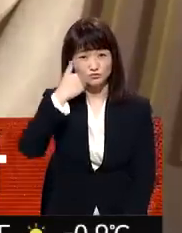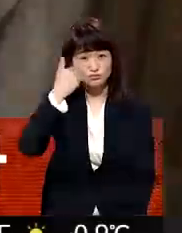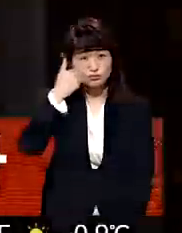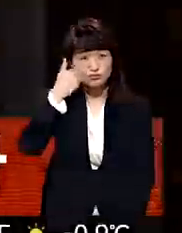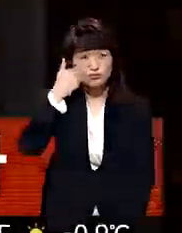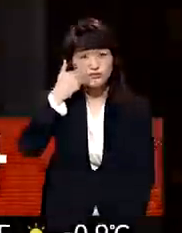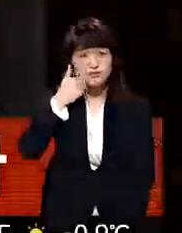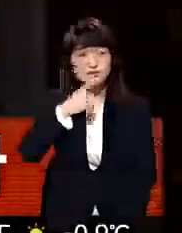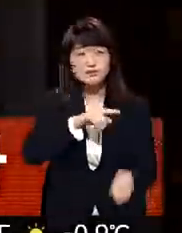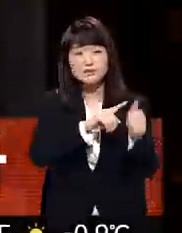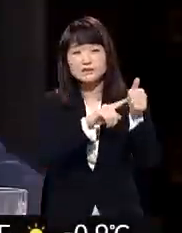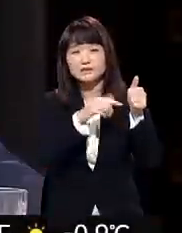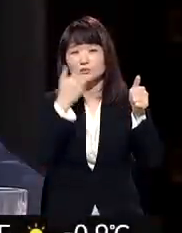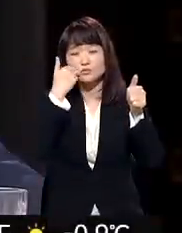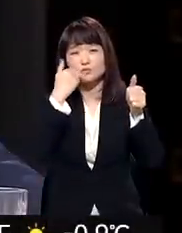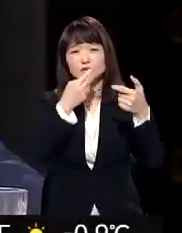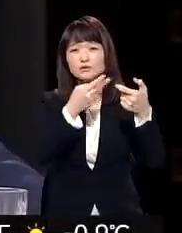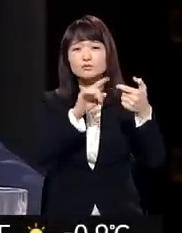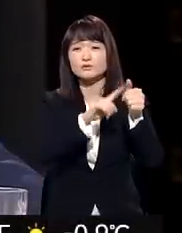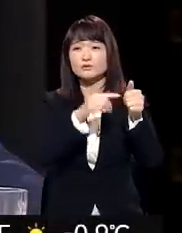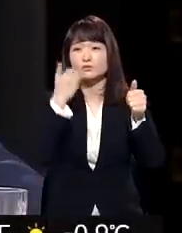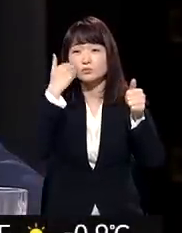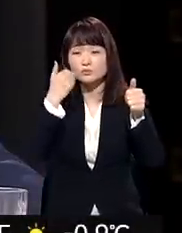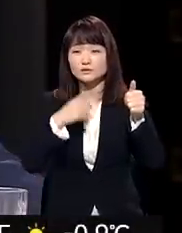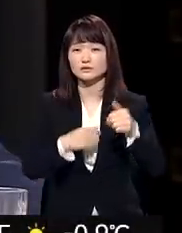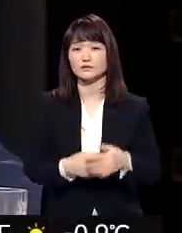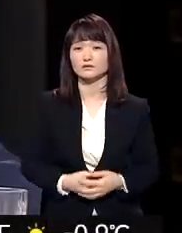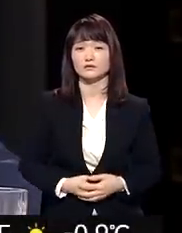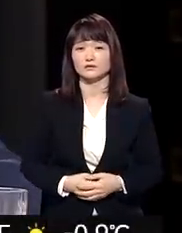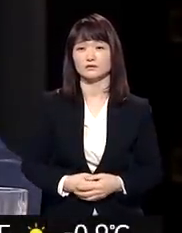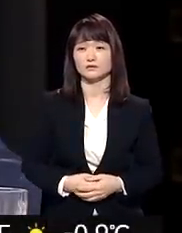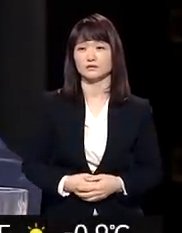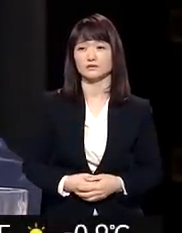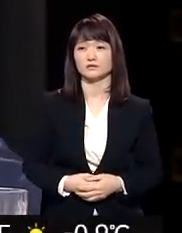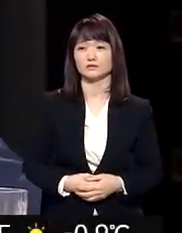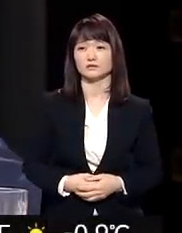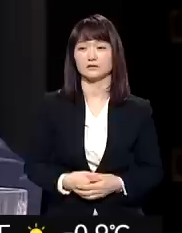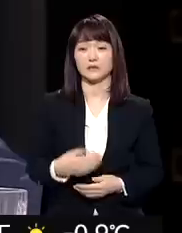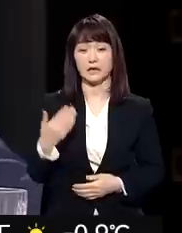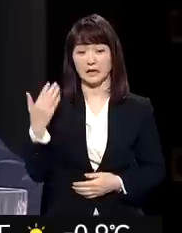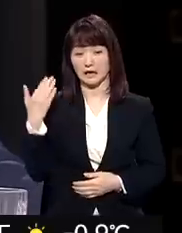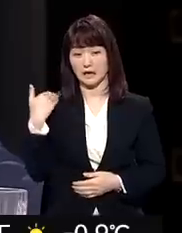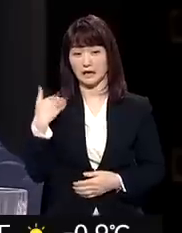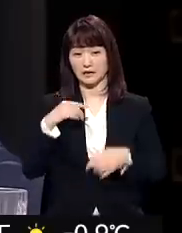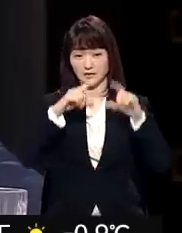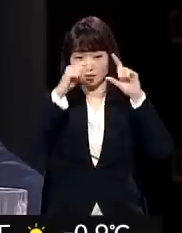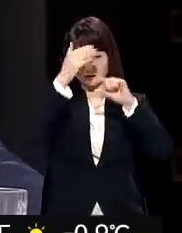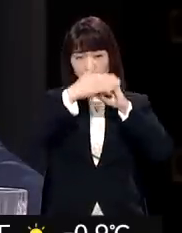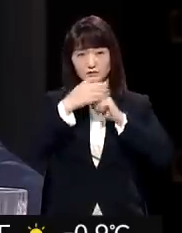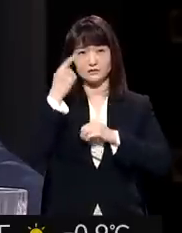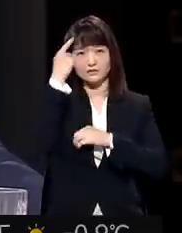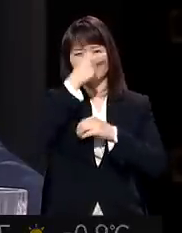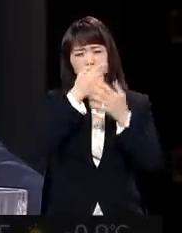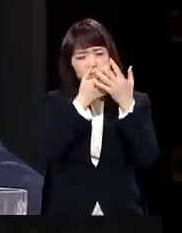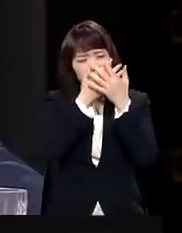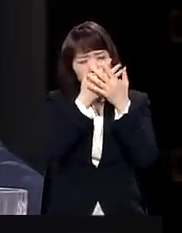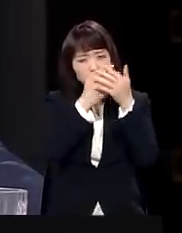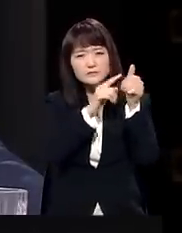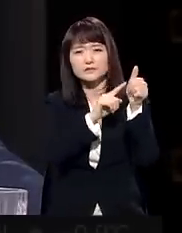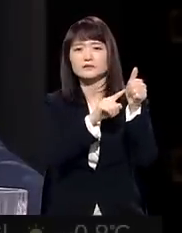도대체 그 거장이라는 화가 60대 화가 지금 아까 잠깐이 얼굴에 블러가 돼서 지금 나갔던 그